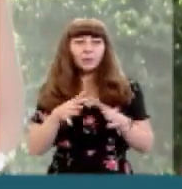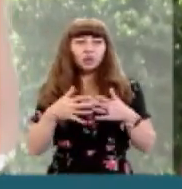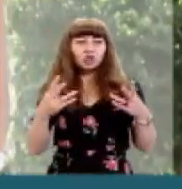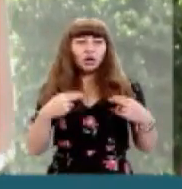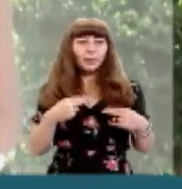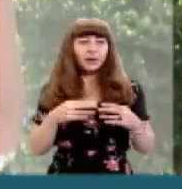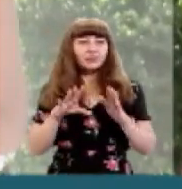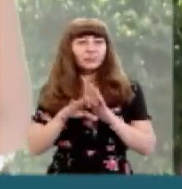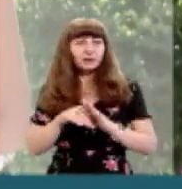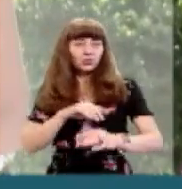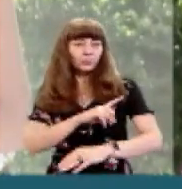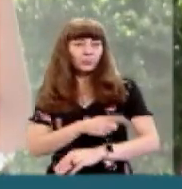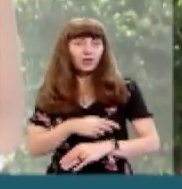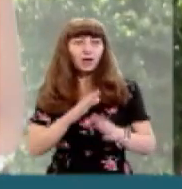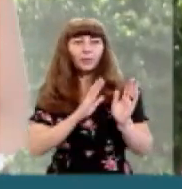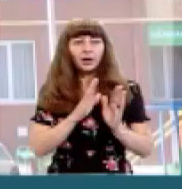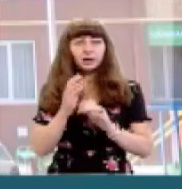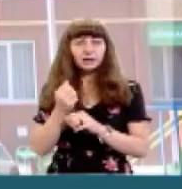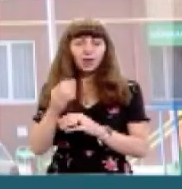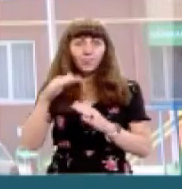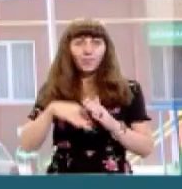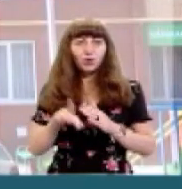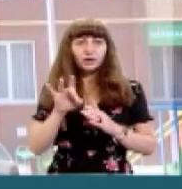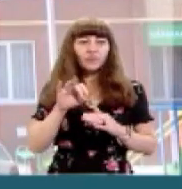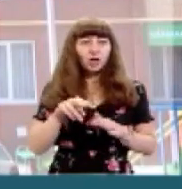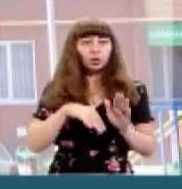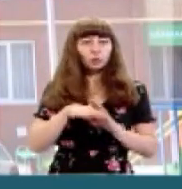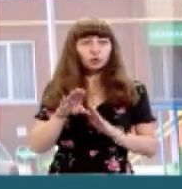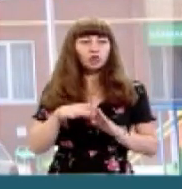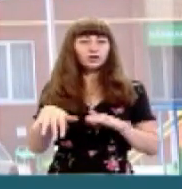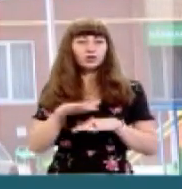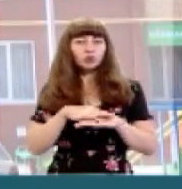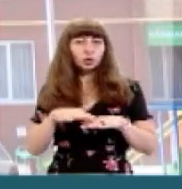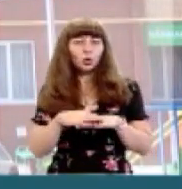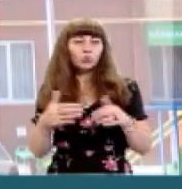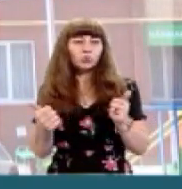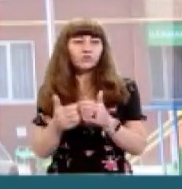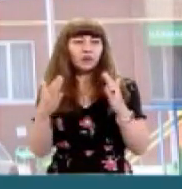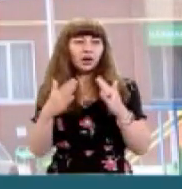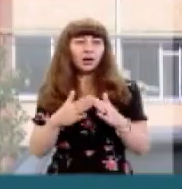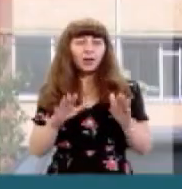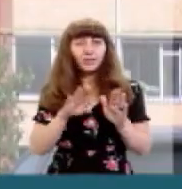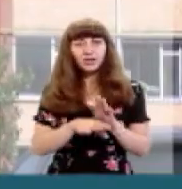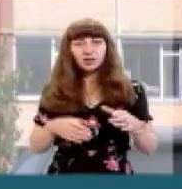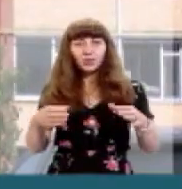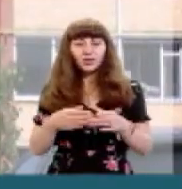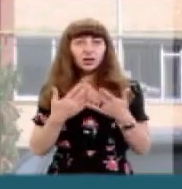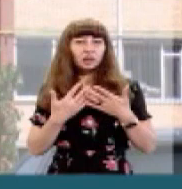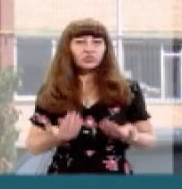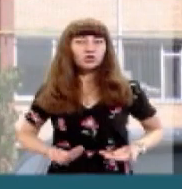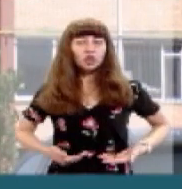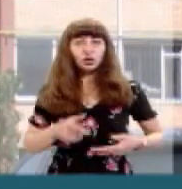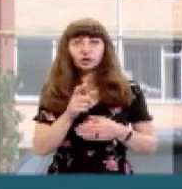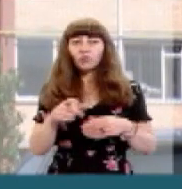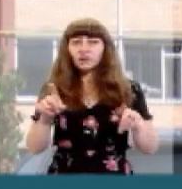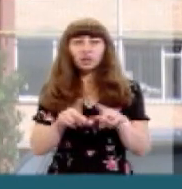работа. Совместными усилиями они привели в порядок подвал, благоустроили территорию двора. Алоа отмечает, что без команды и поддержки активных жильцов дома